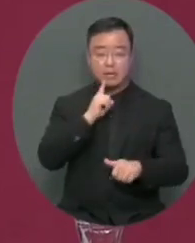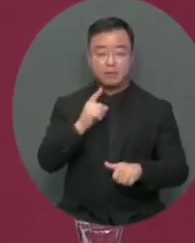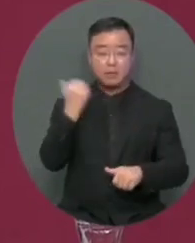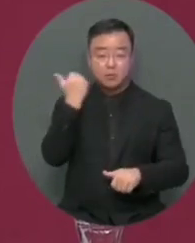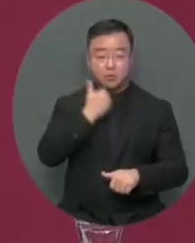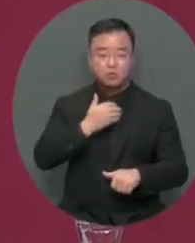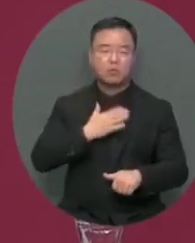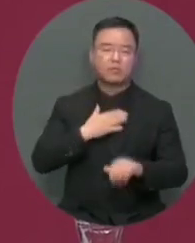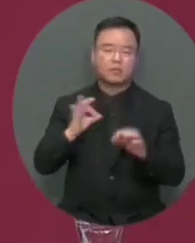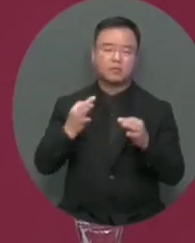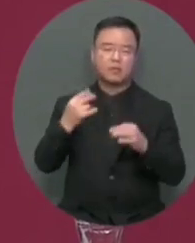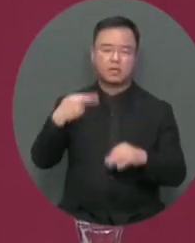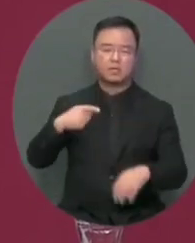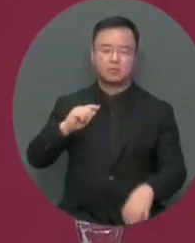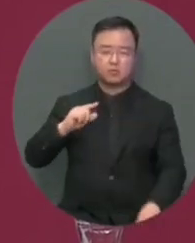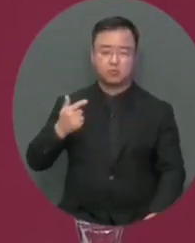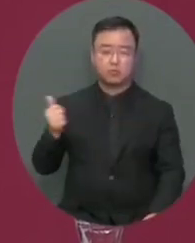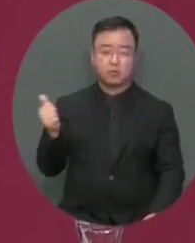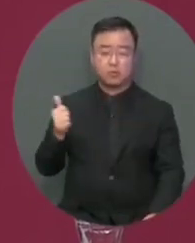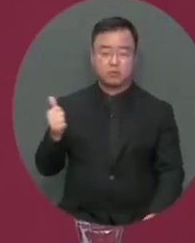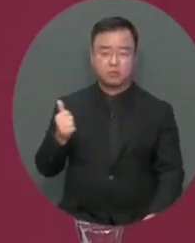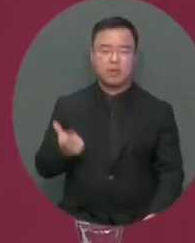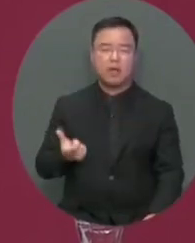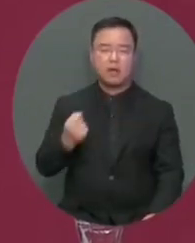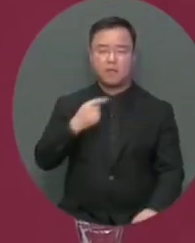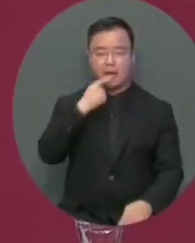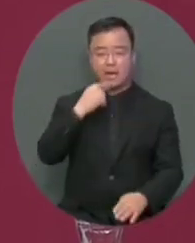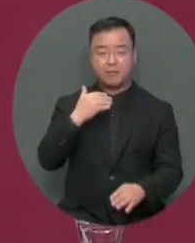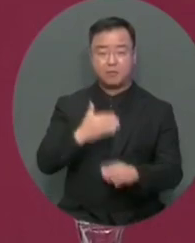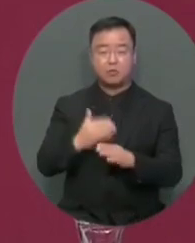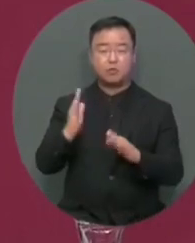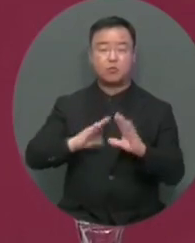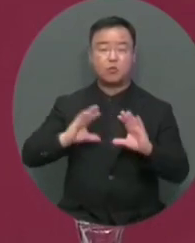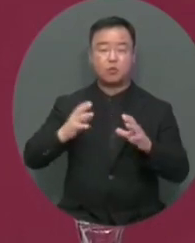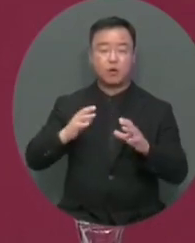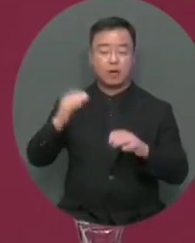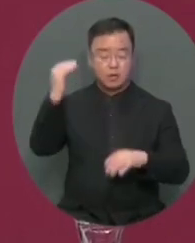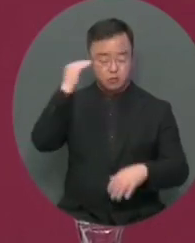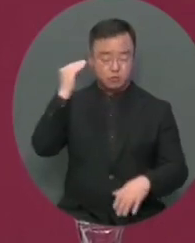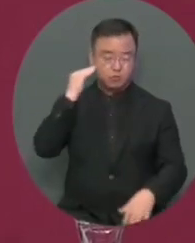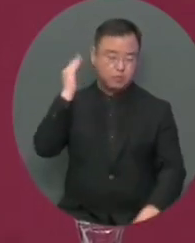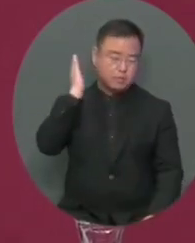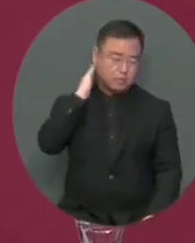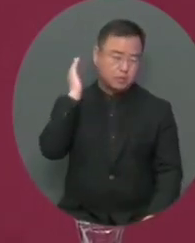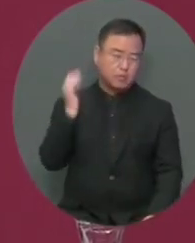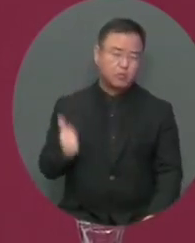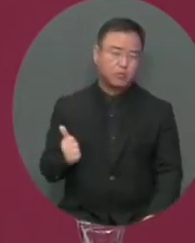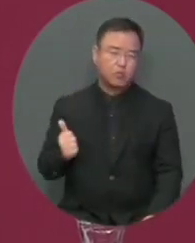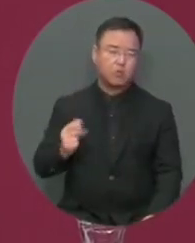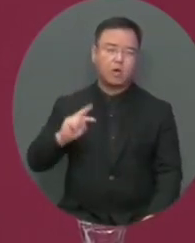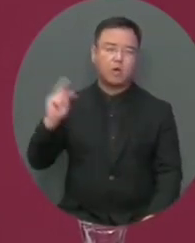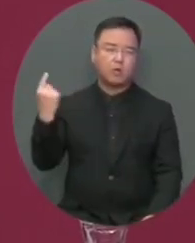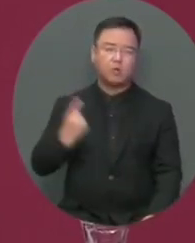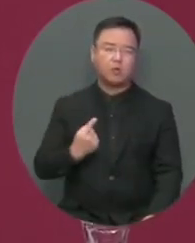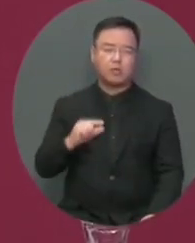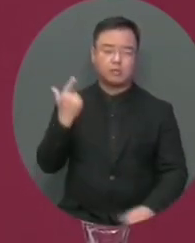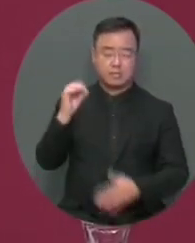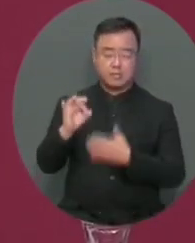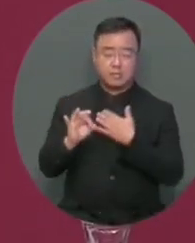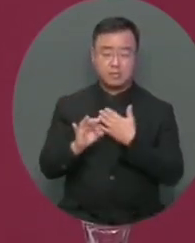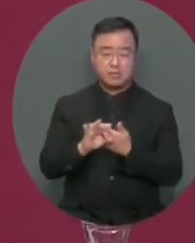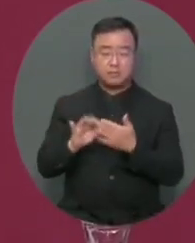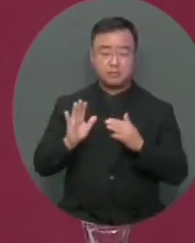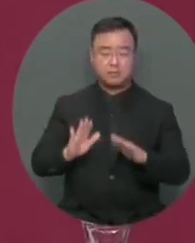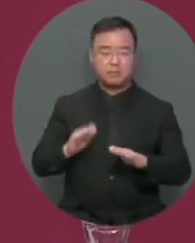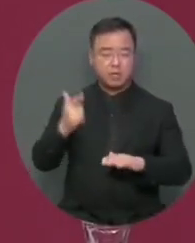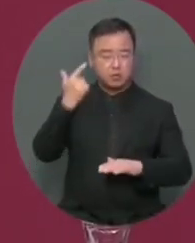김두관입니다. 하루속히 민주공화국 대한민국 대통령으로 복귀하지 않는다면, 6일째